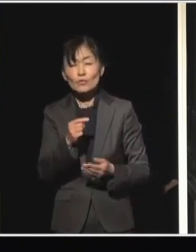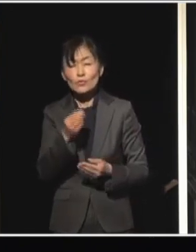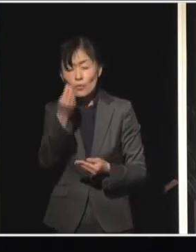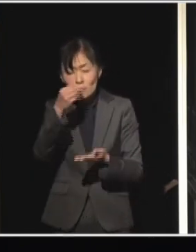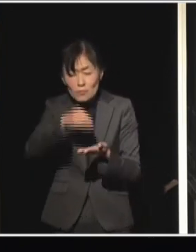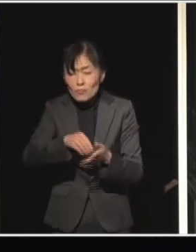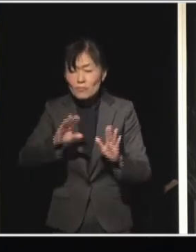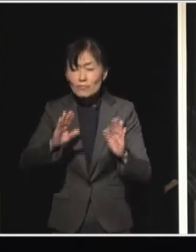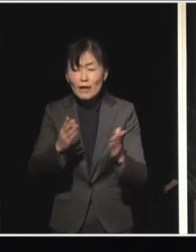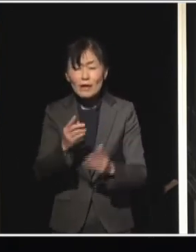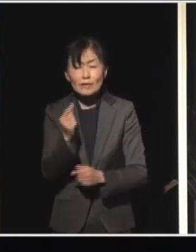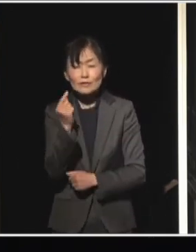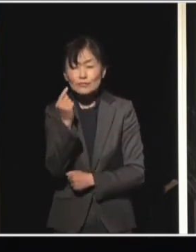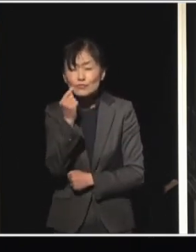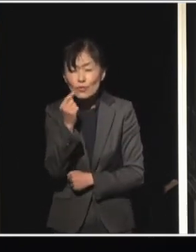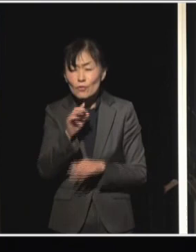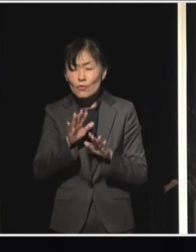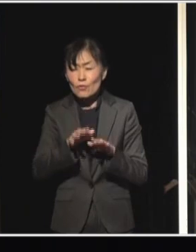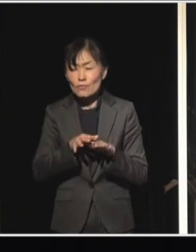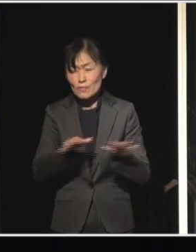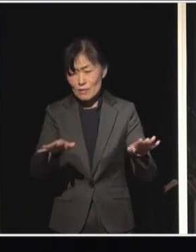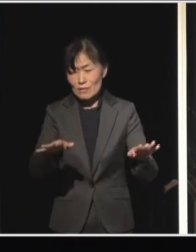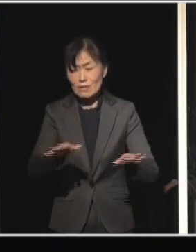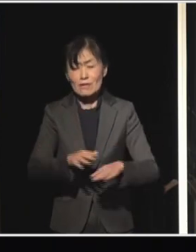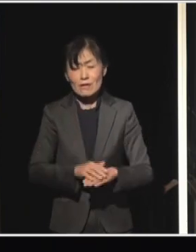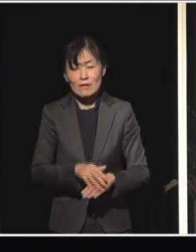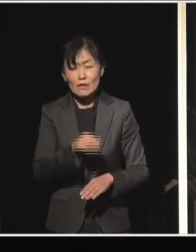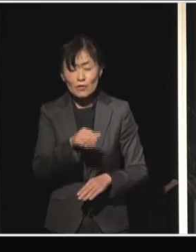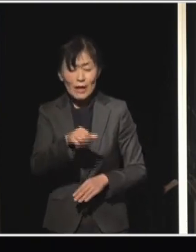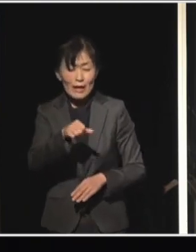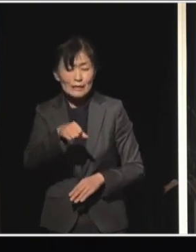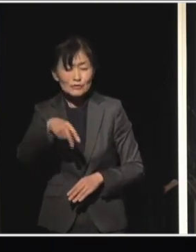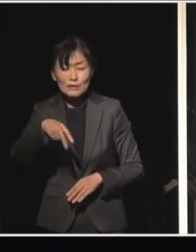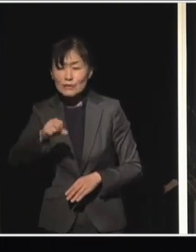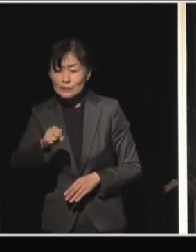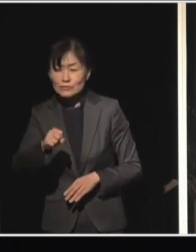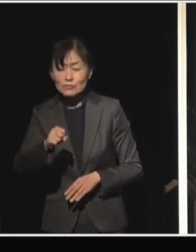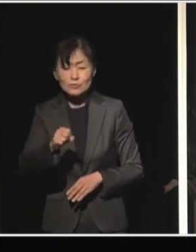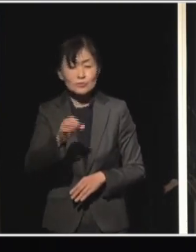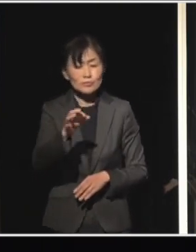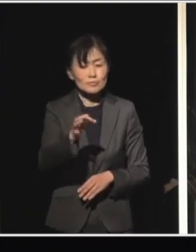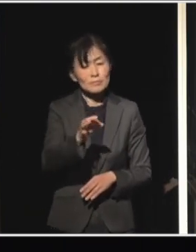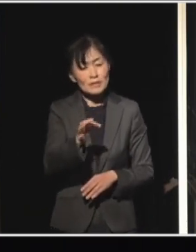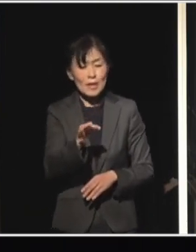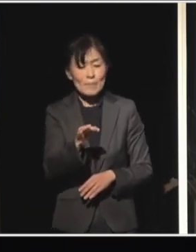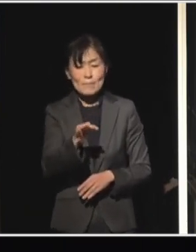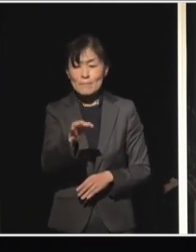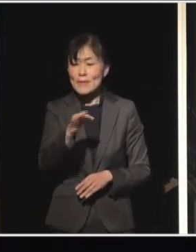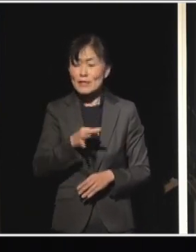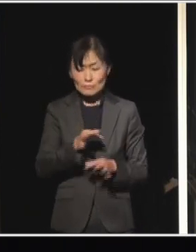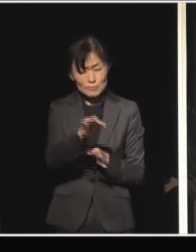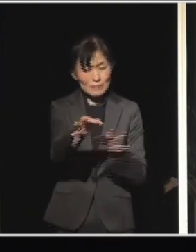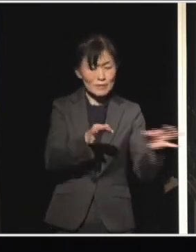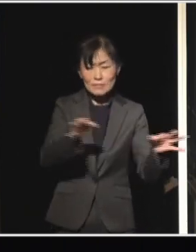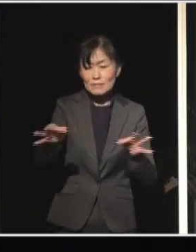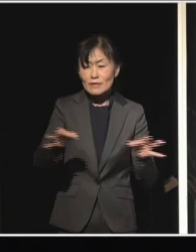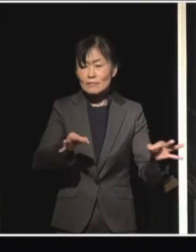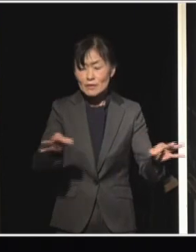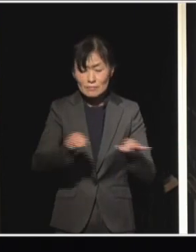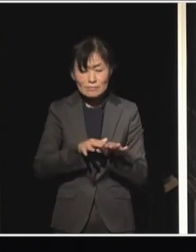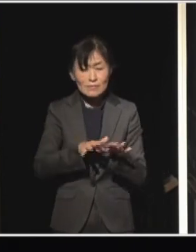ものがですねあのsns とかネイルとかでも拡散してしまうのでですね